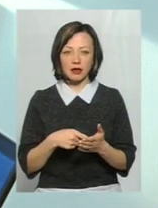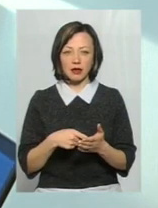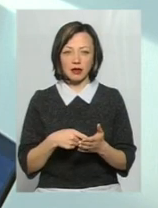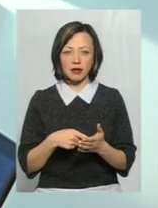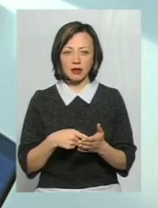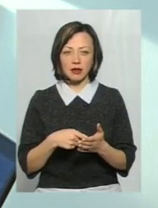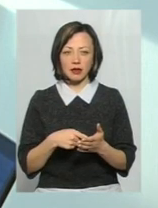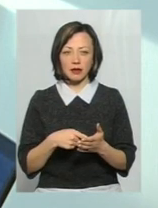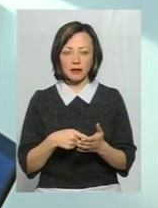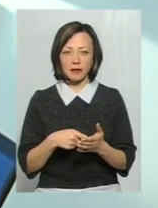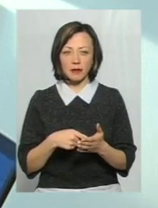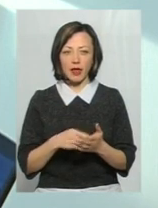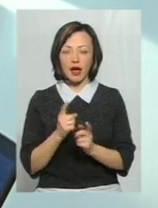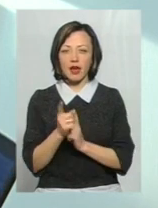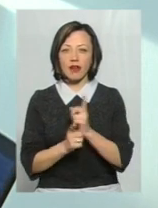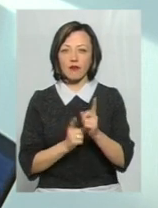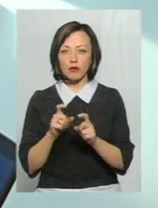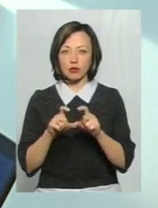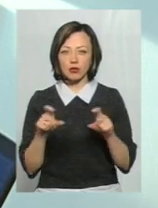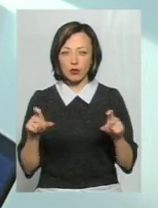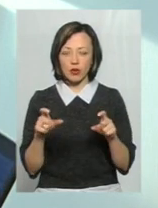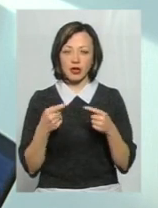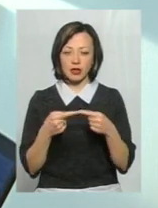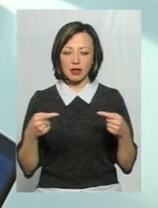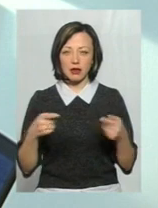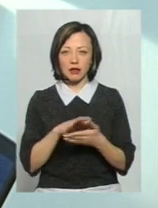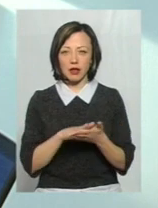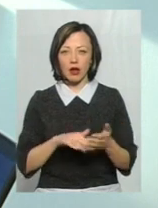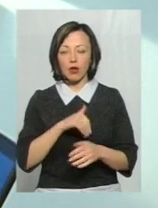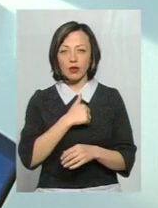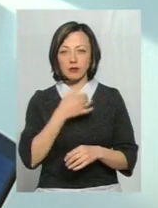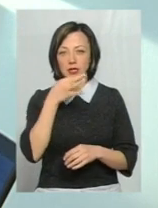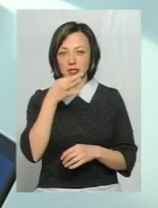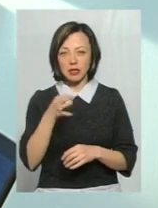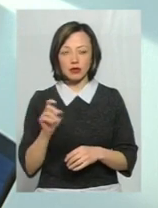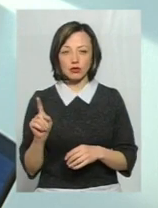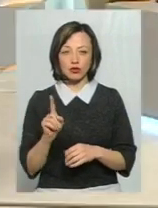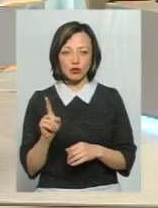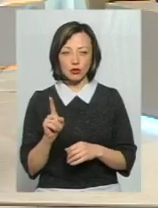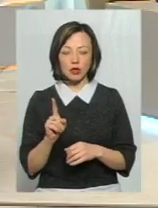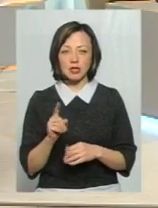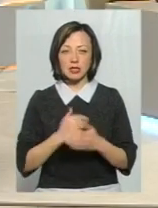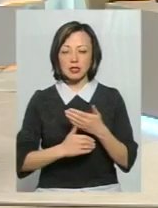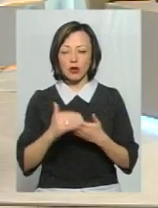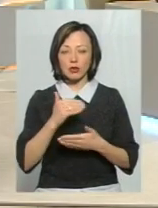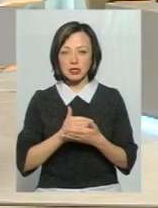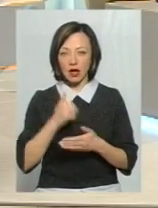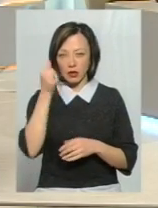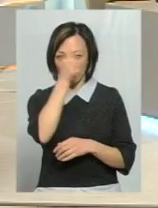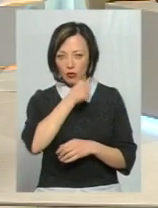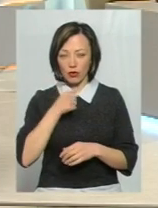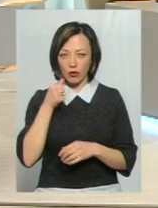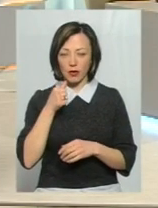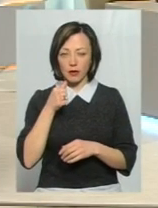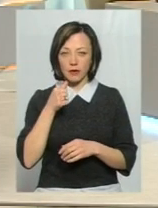який йде реформа школи, на опорні школи і так далі, і так далі. Я хотів би сказати, що за останні роки в